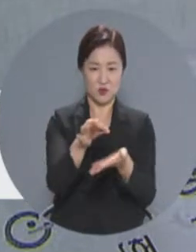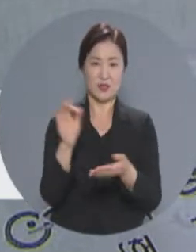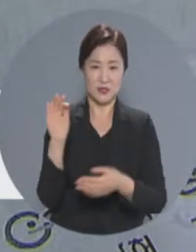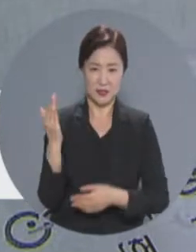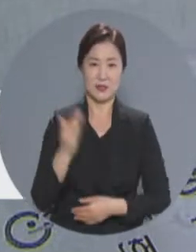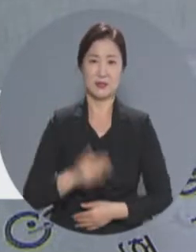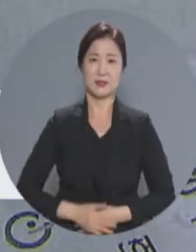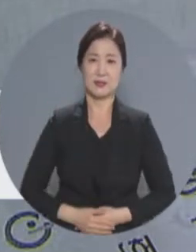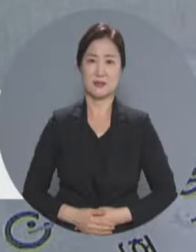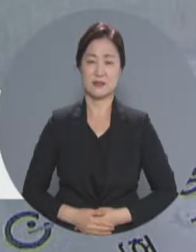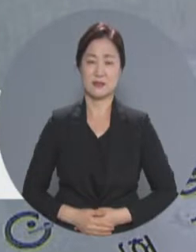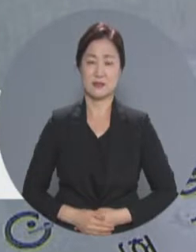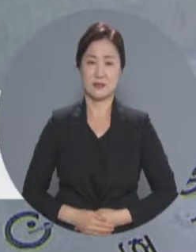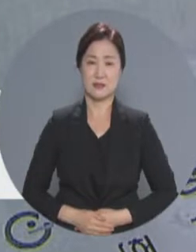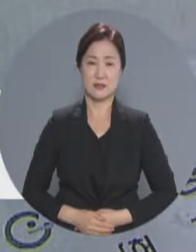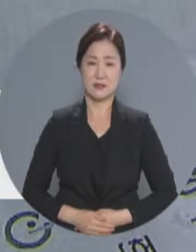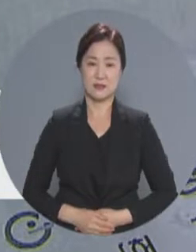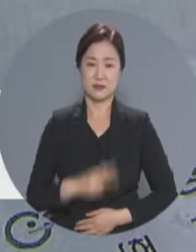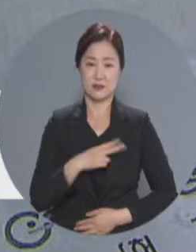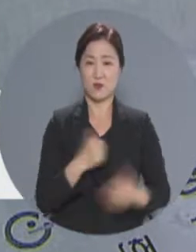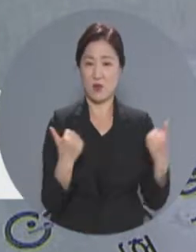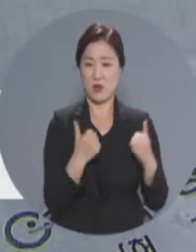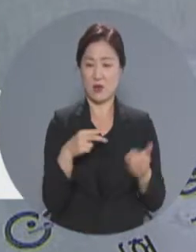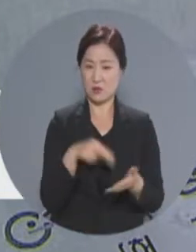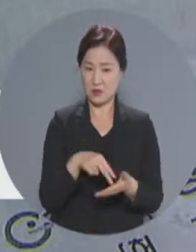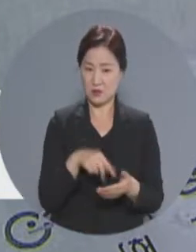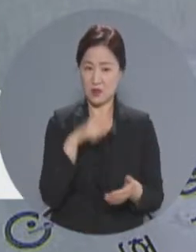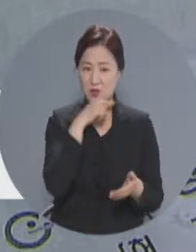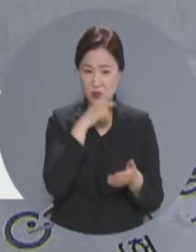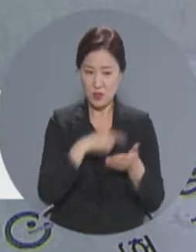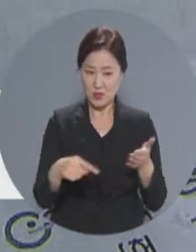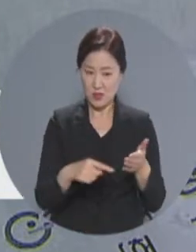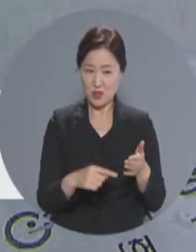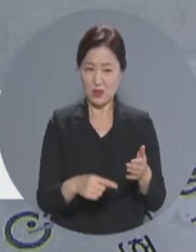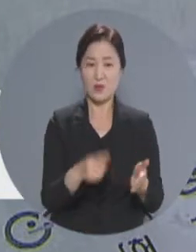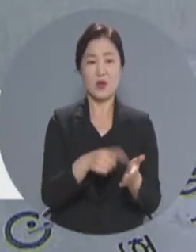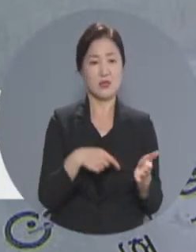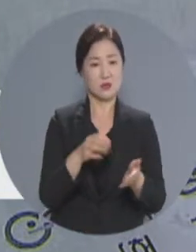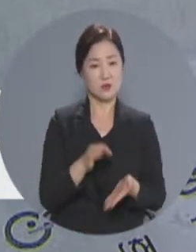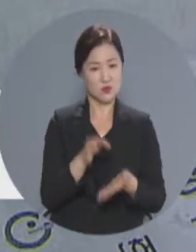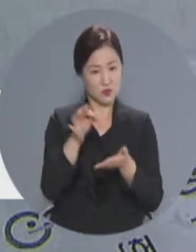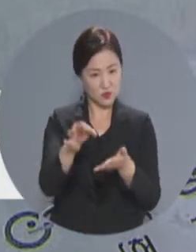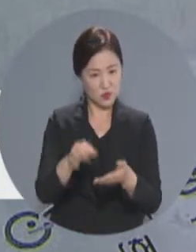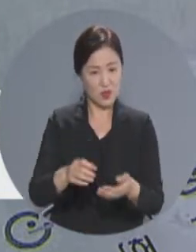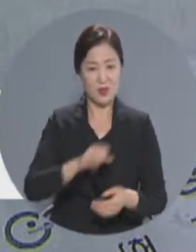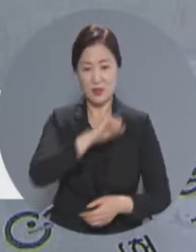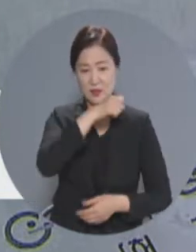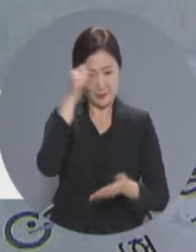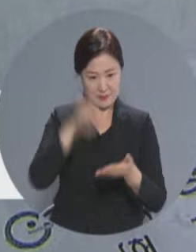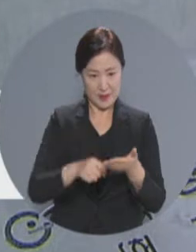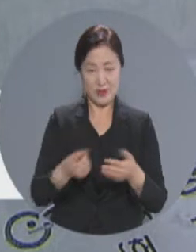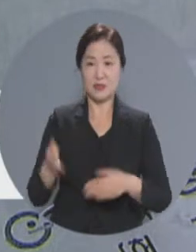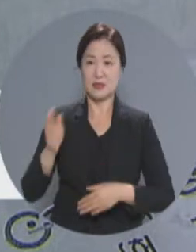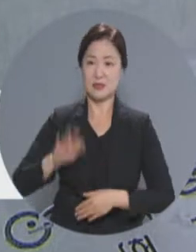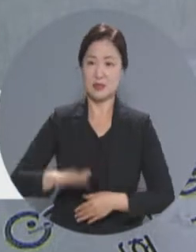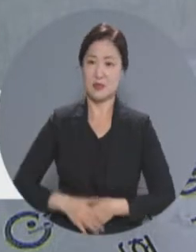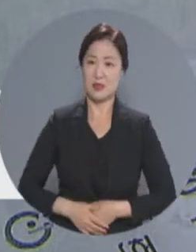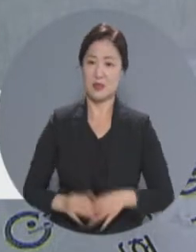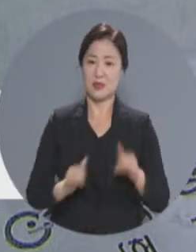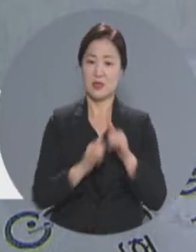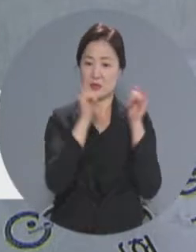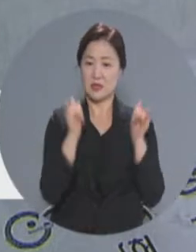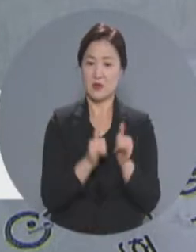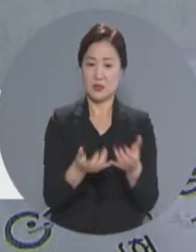지급하게 됐습니다. 의회는 피해 기업에 손해배상금을 지급할 수 있도록 관련 예산을 의결했지만 시민사회단체는